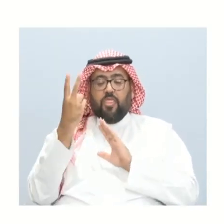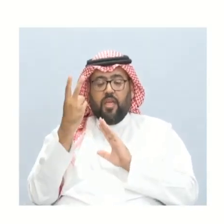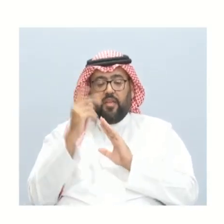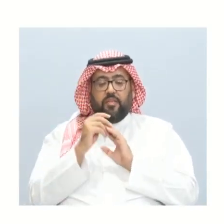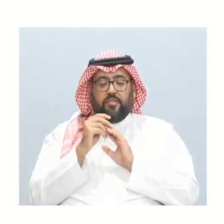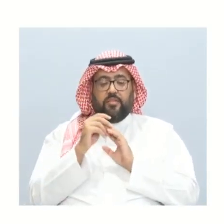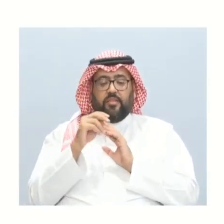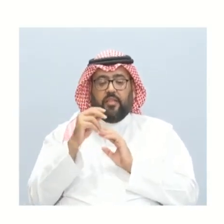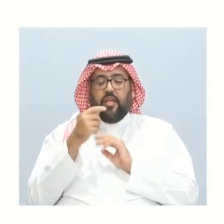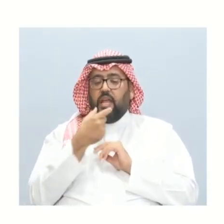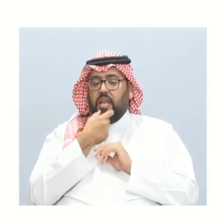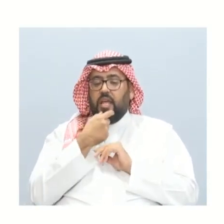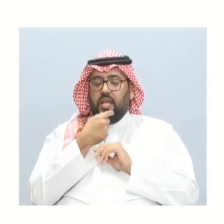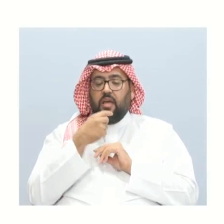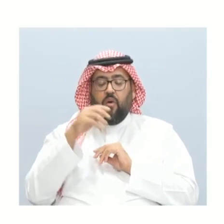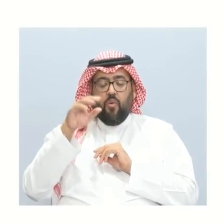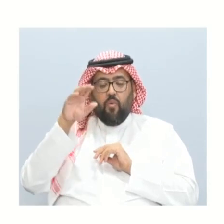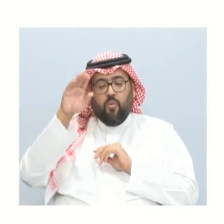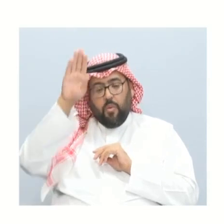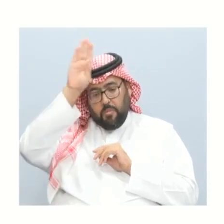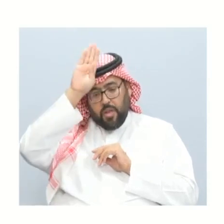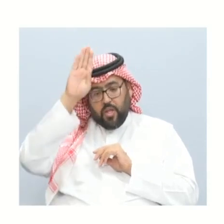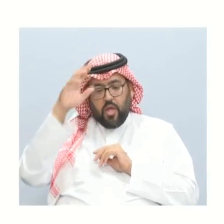الرياض والملك الشجاع